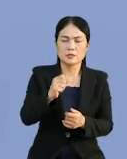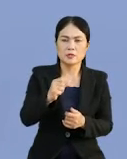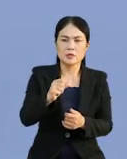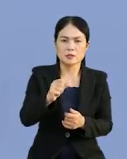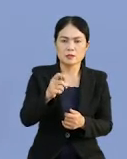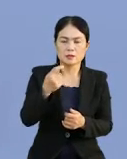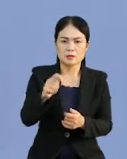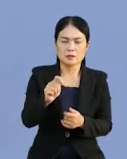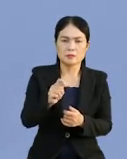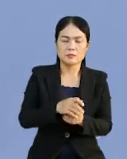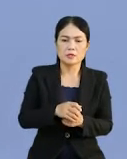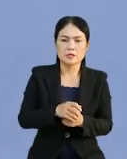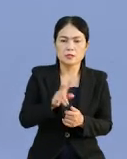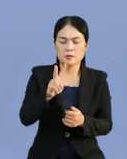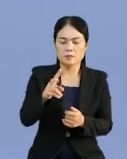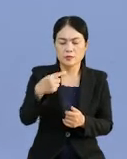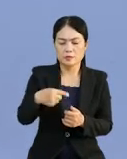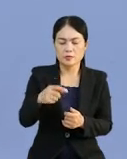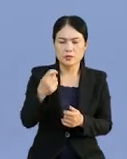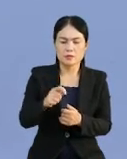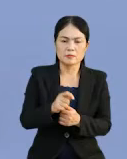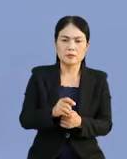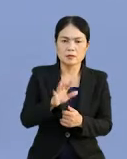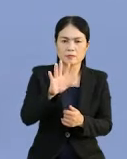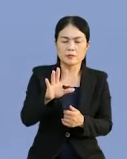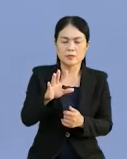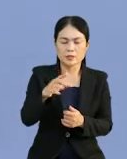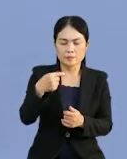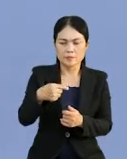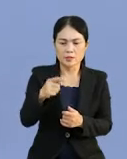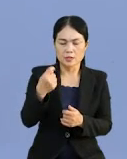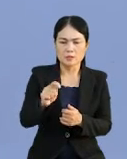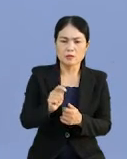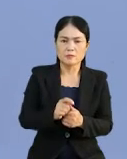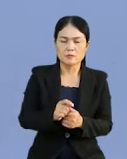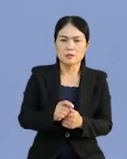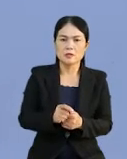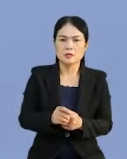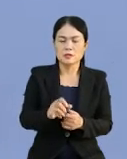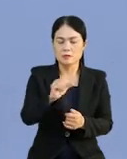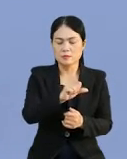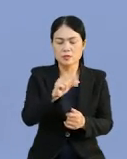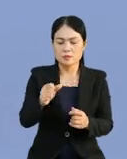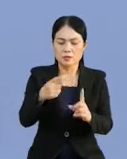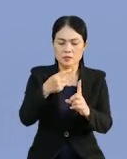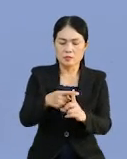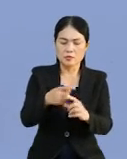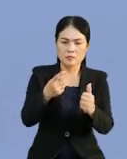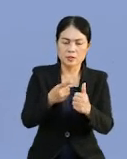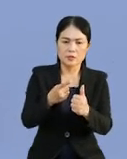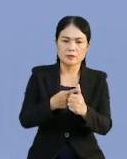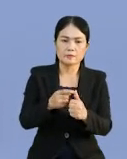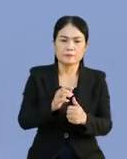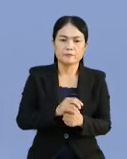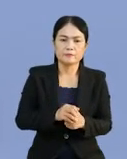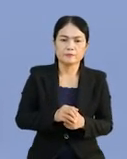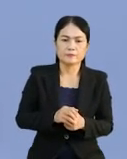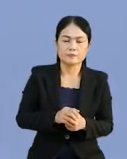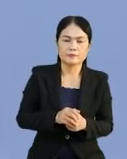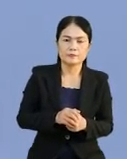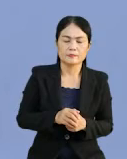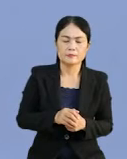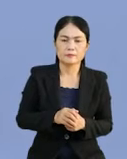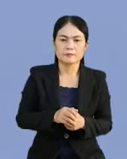riêng, pra pi poan riêng, hay năng pram poan riêng. Tỏ chân dừng dụng mơn mơn một bộ môn nào con á. Mơn mơn, anh